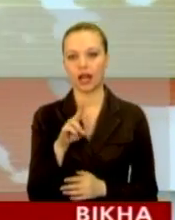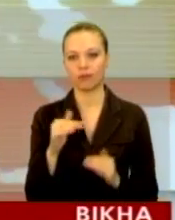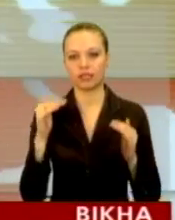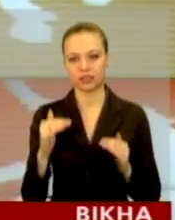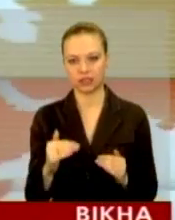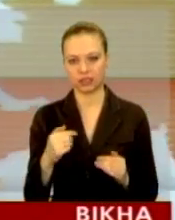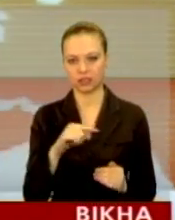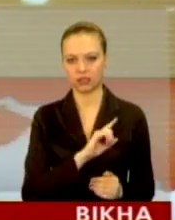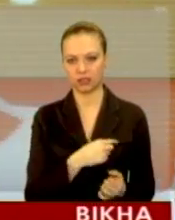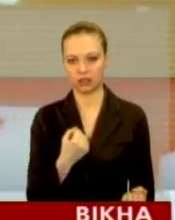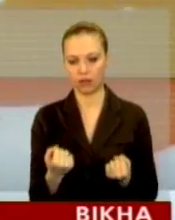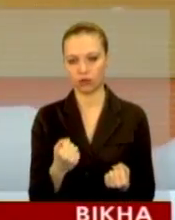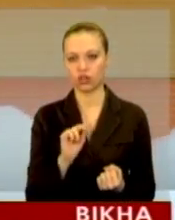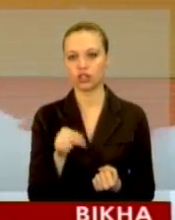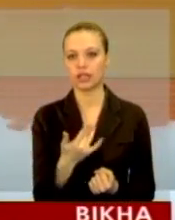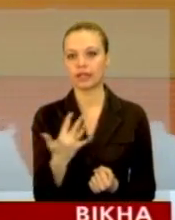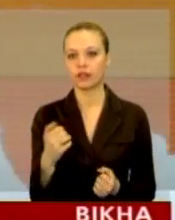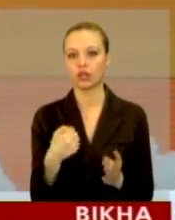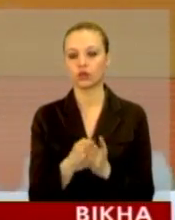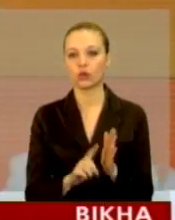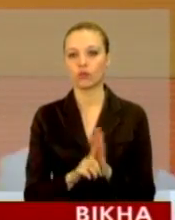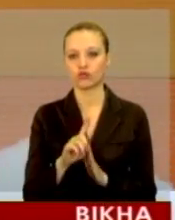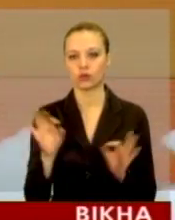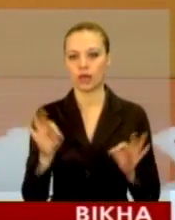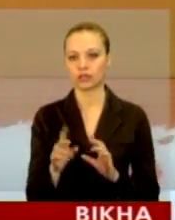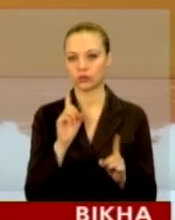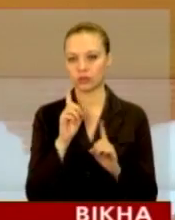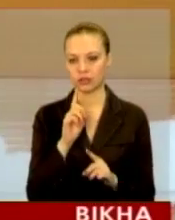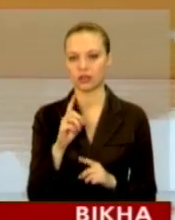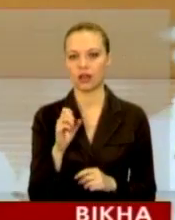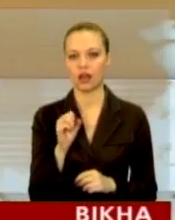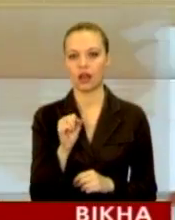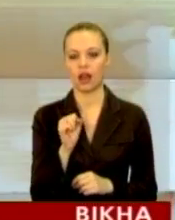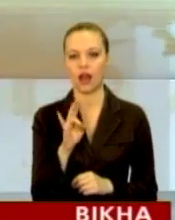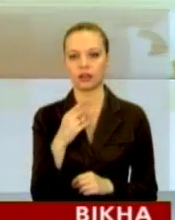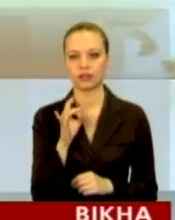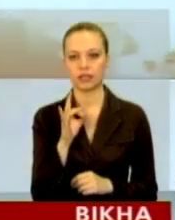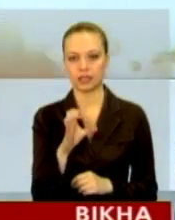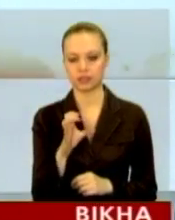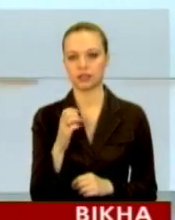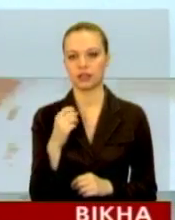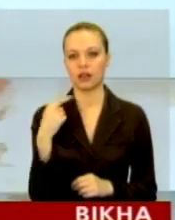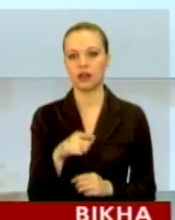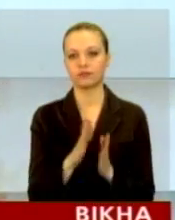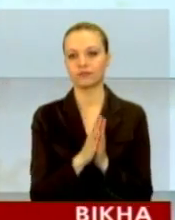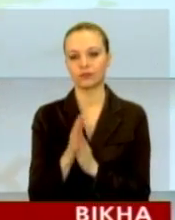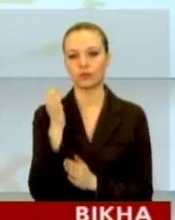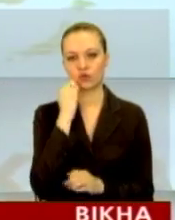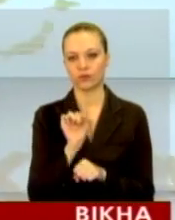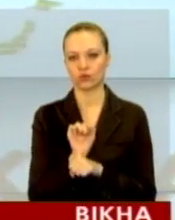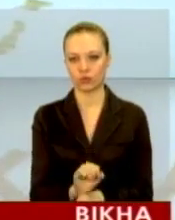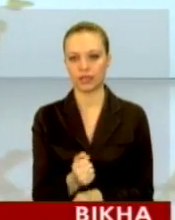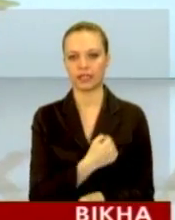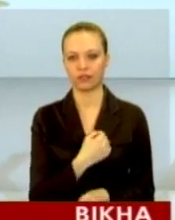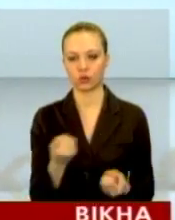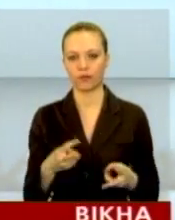знизити напруження. За кілька хвилин до початку екстреного засідання генсек Альянсу Андерс Фог Расмусен закликав Москву зупинити